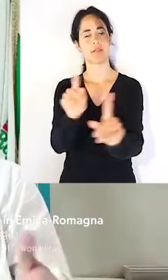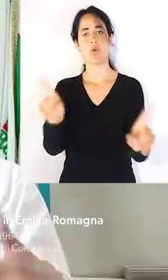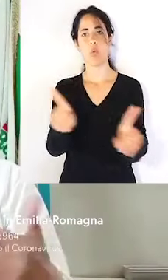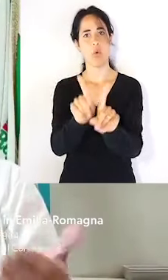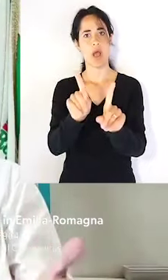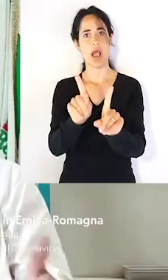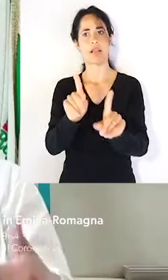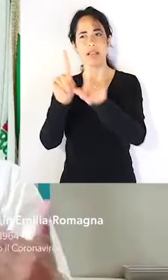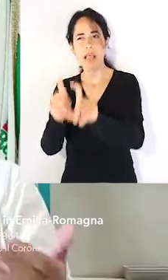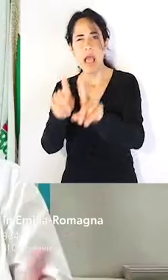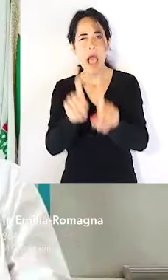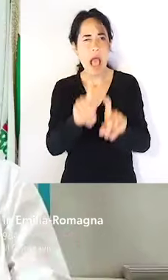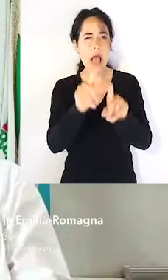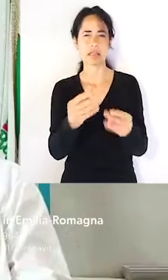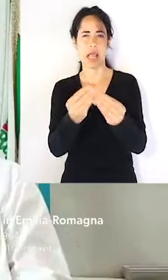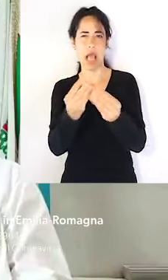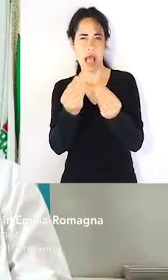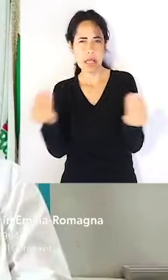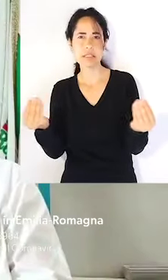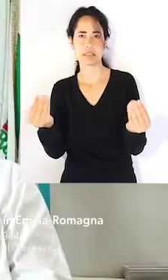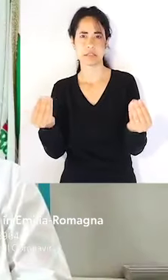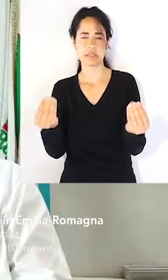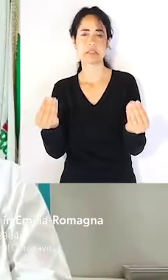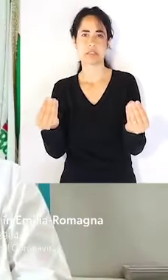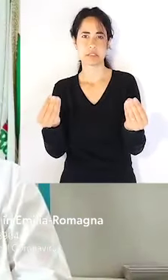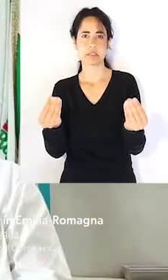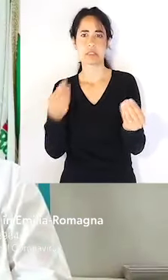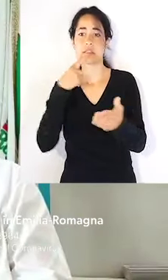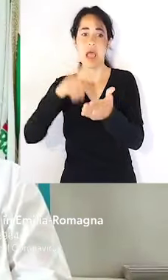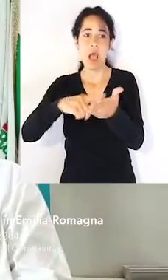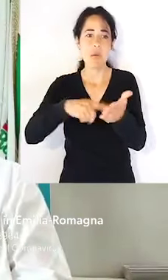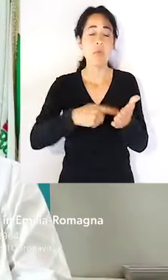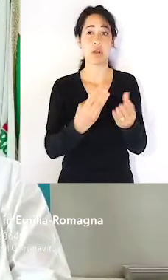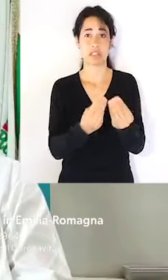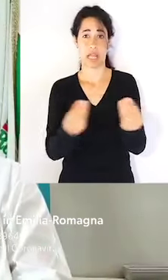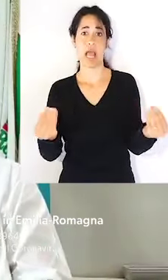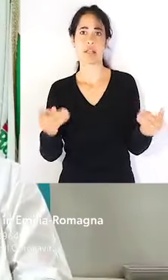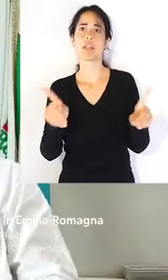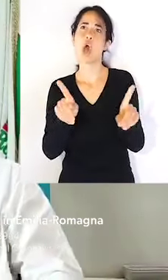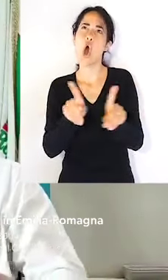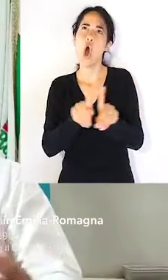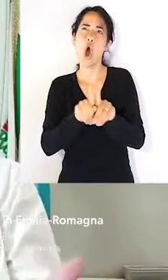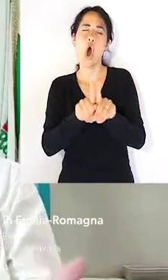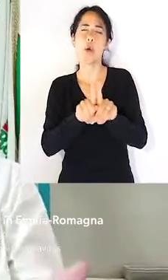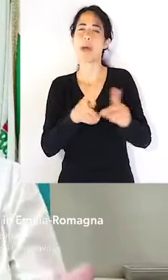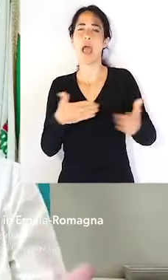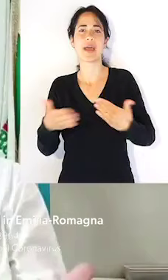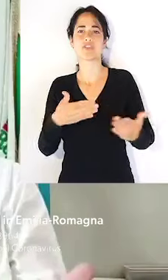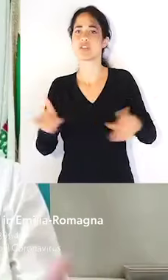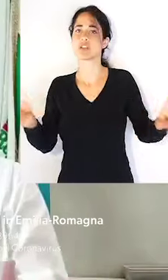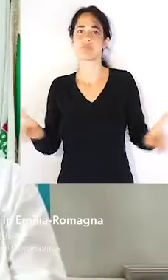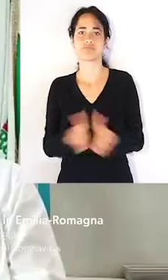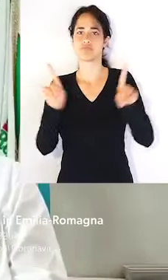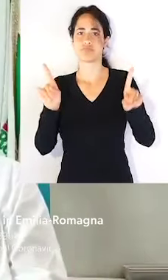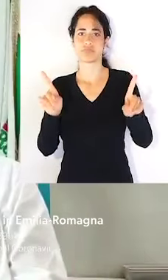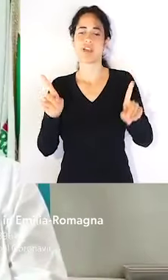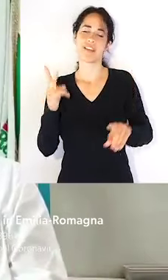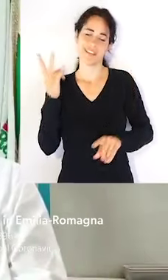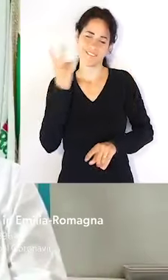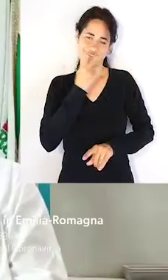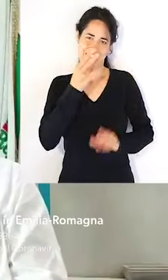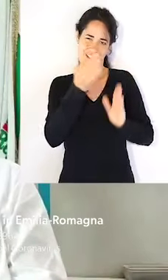svolgere ancora più teste, ancora più tamponi, come se fossimo in piena emergenza, anche